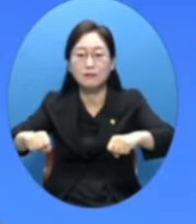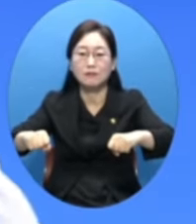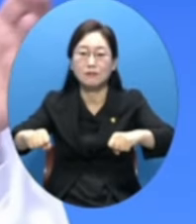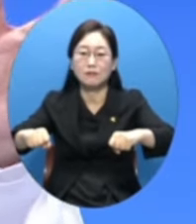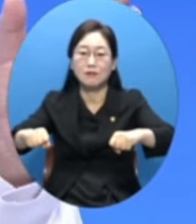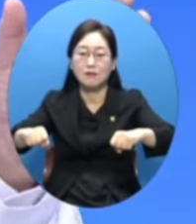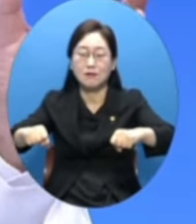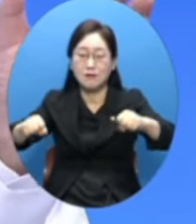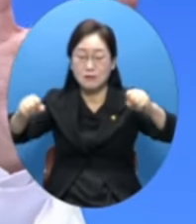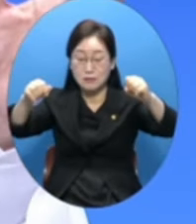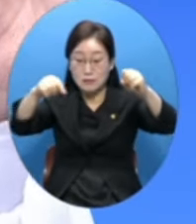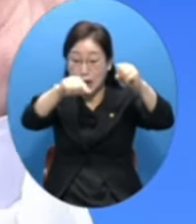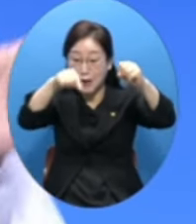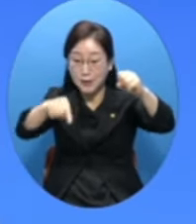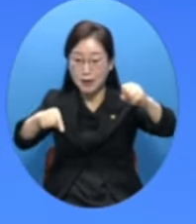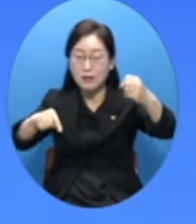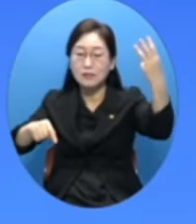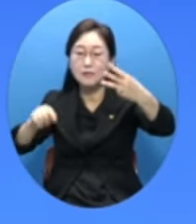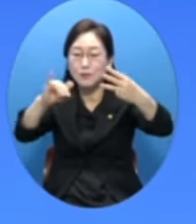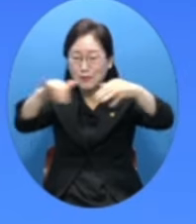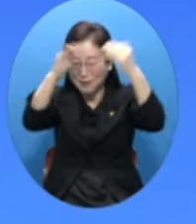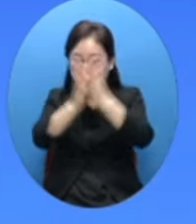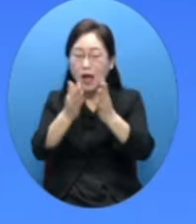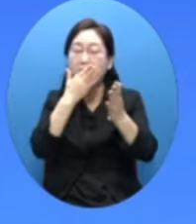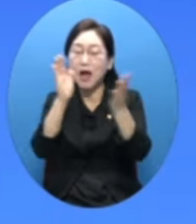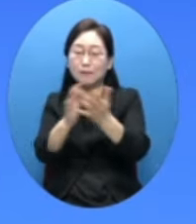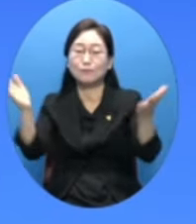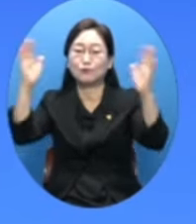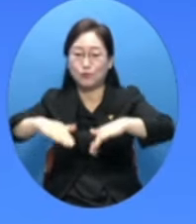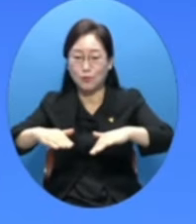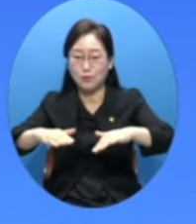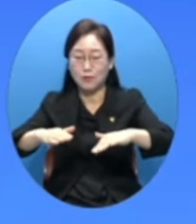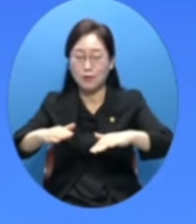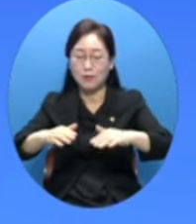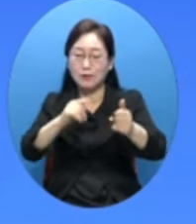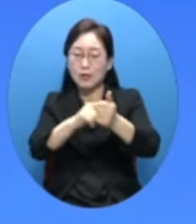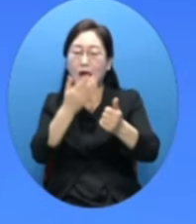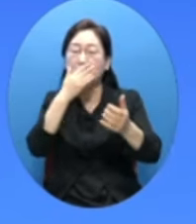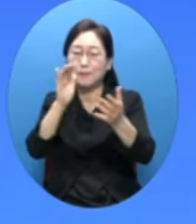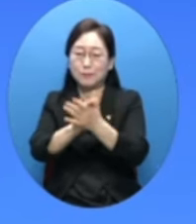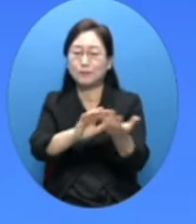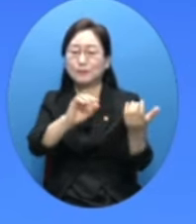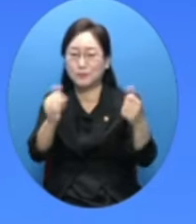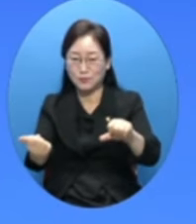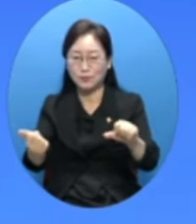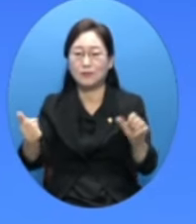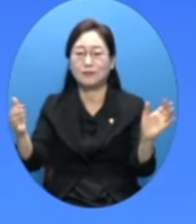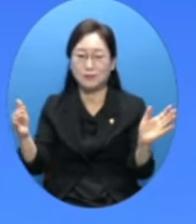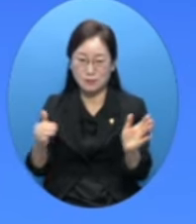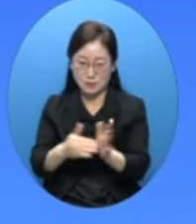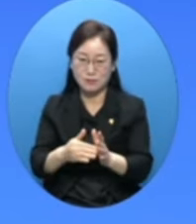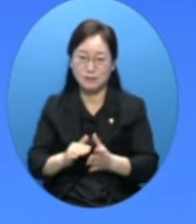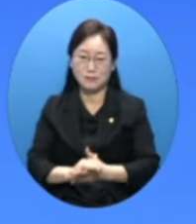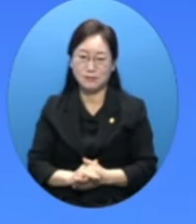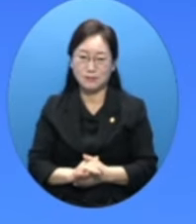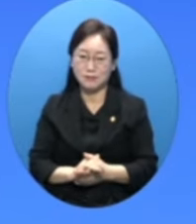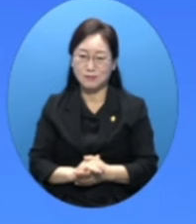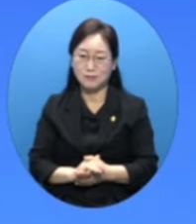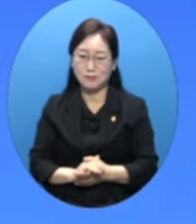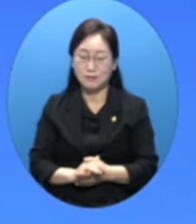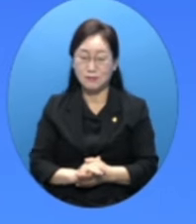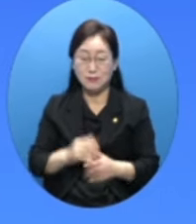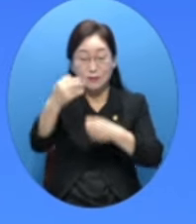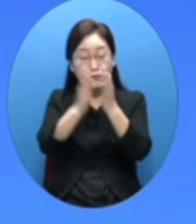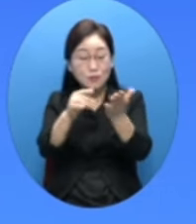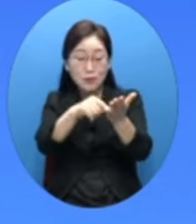그 자리에 모인 3,000명이 다 죽고 자기도 거기서 장렬한 죽음을 맞이했던 것입니다. 성경을